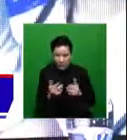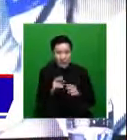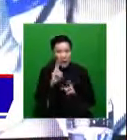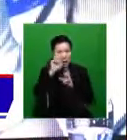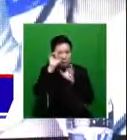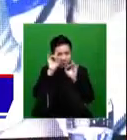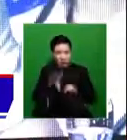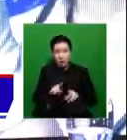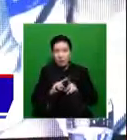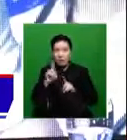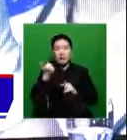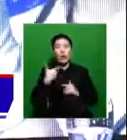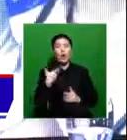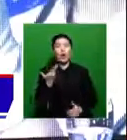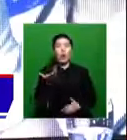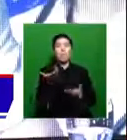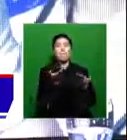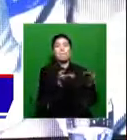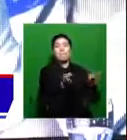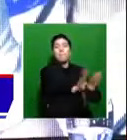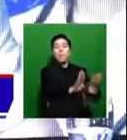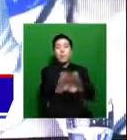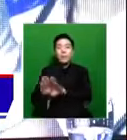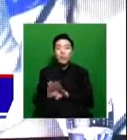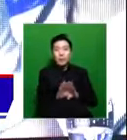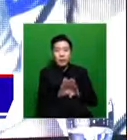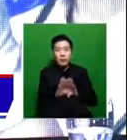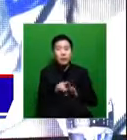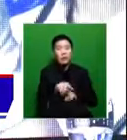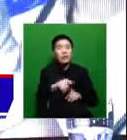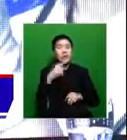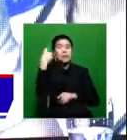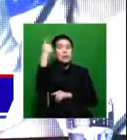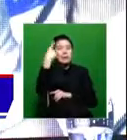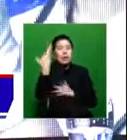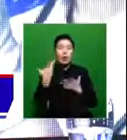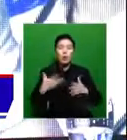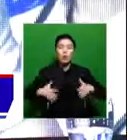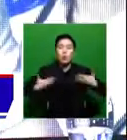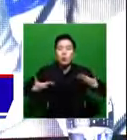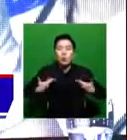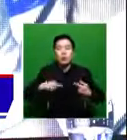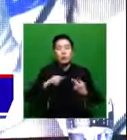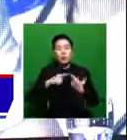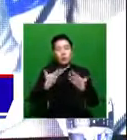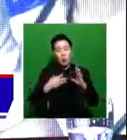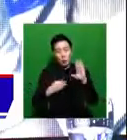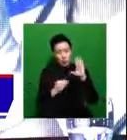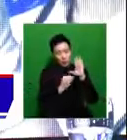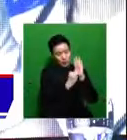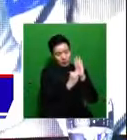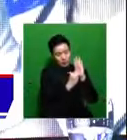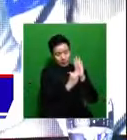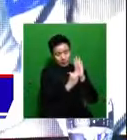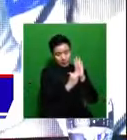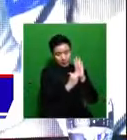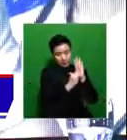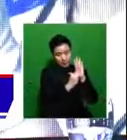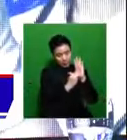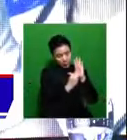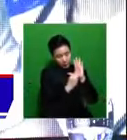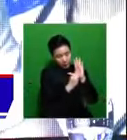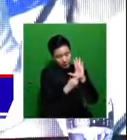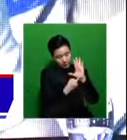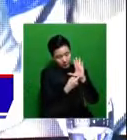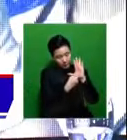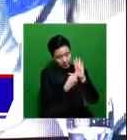การสถานบันเทิงนะครับในบริเวณกรุงเทพและจังหวัดปริมณฑล